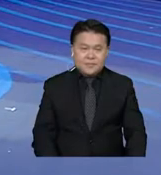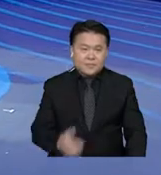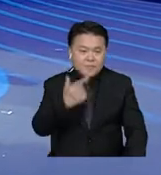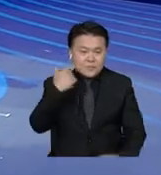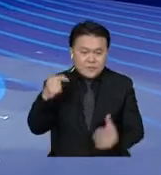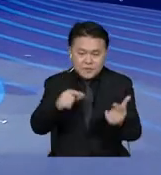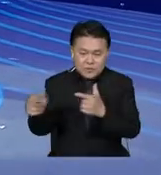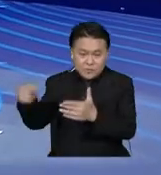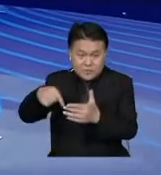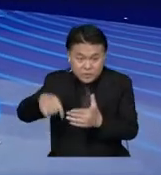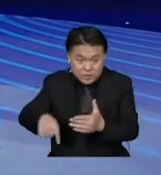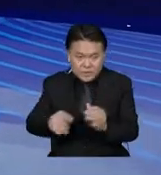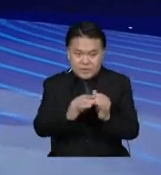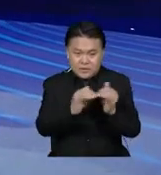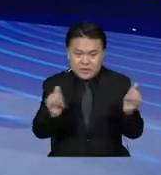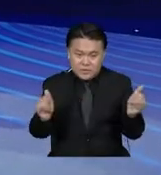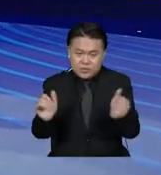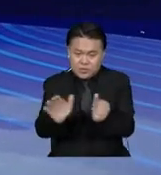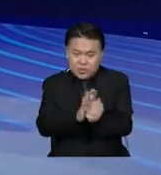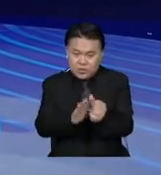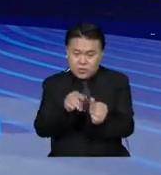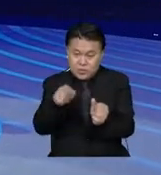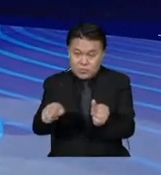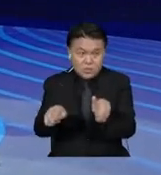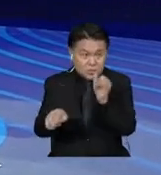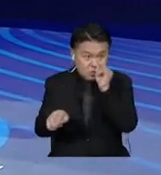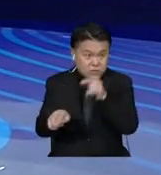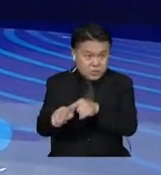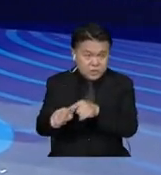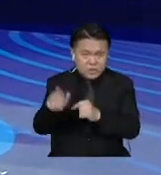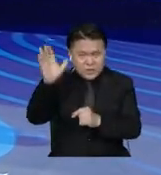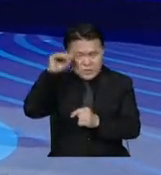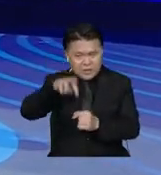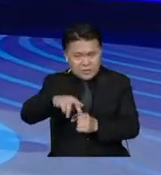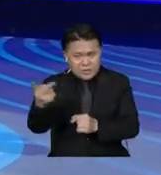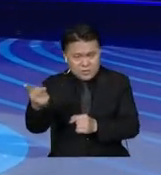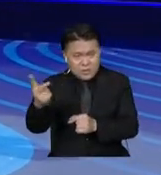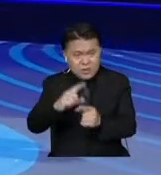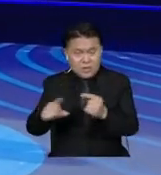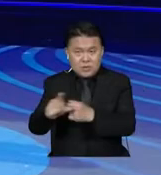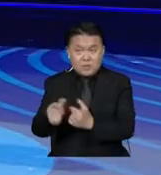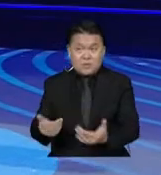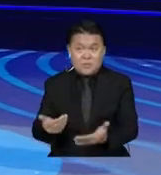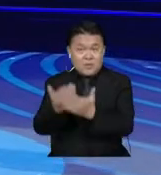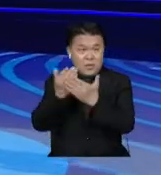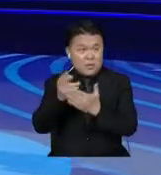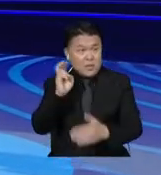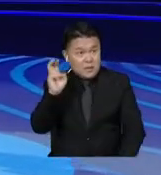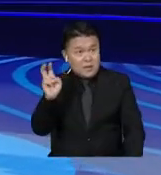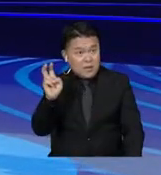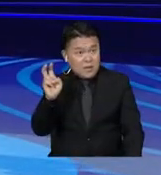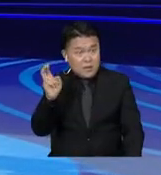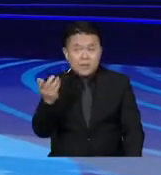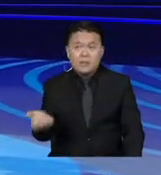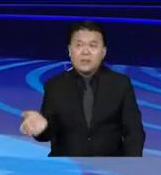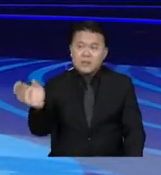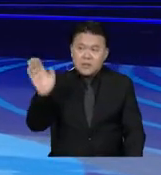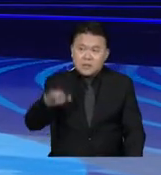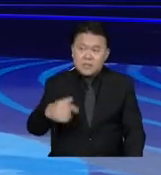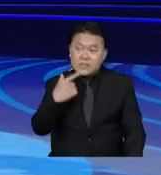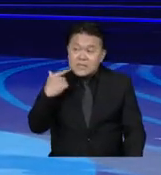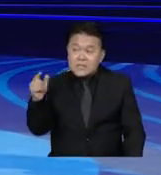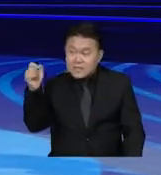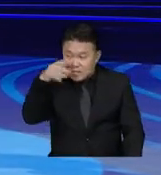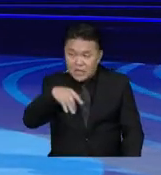중에 사람에게 다정한 늑대들이 개가 되어 더 번성을 했다. 그런데